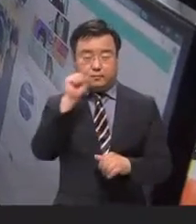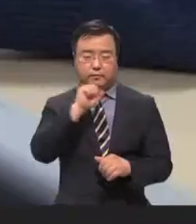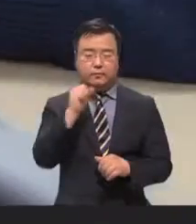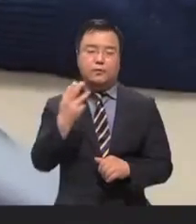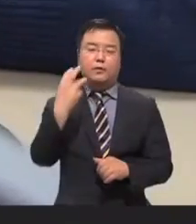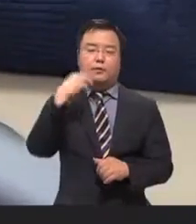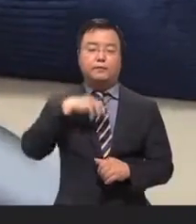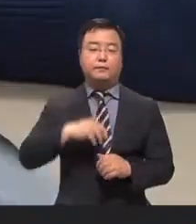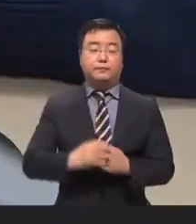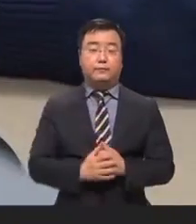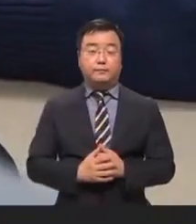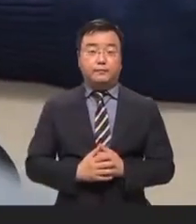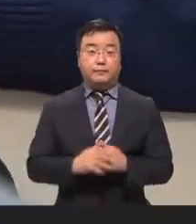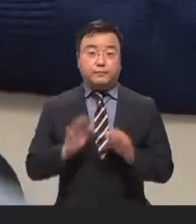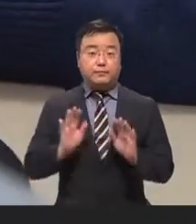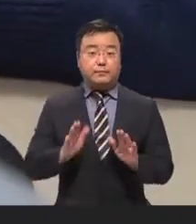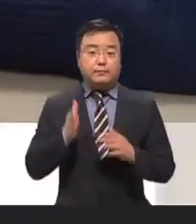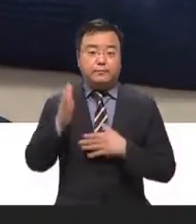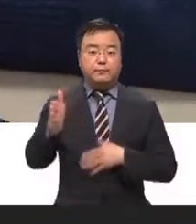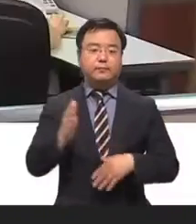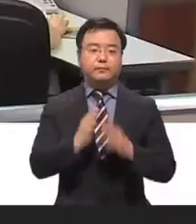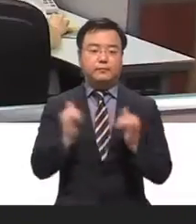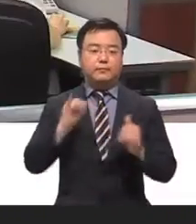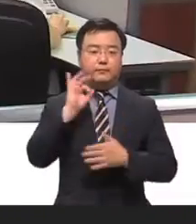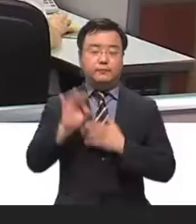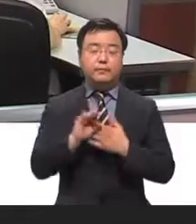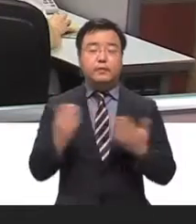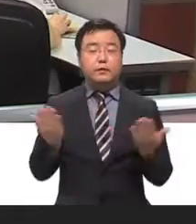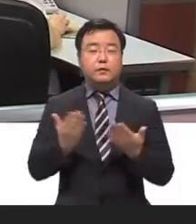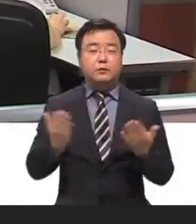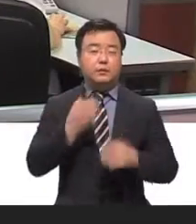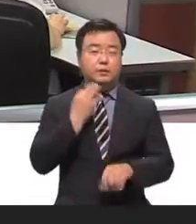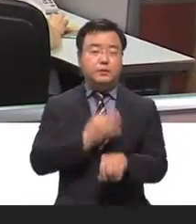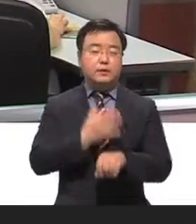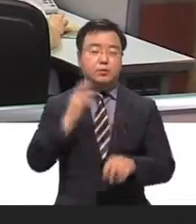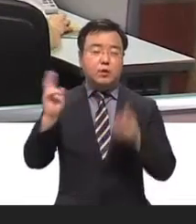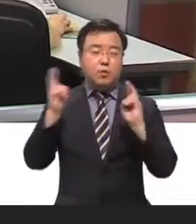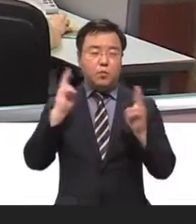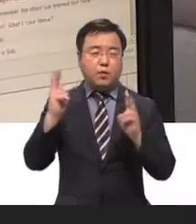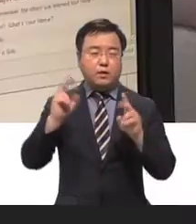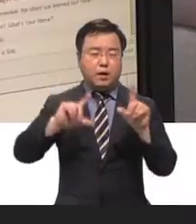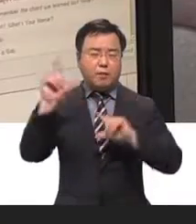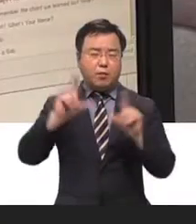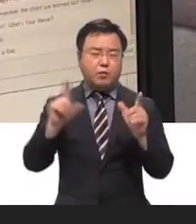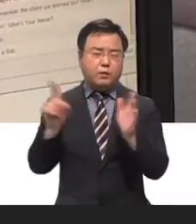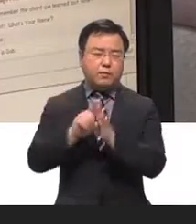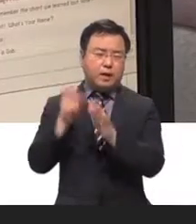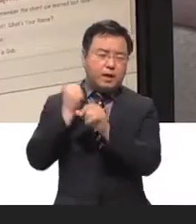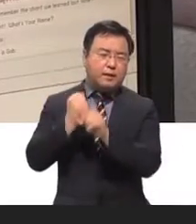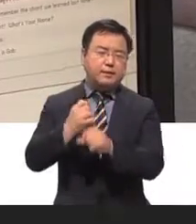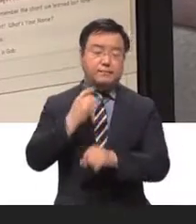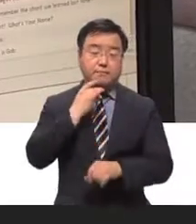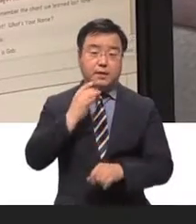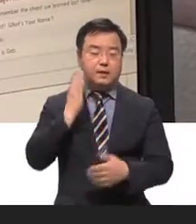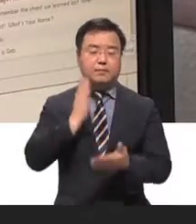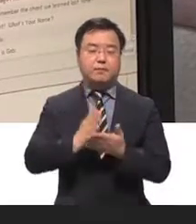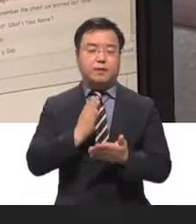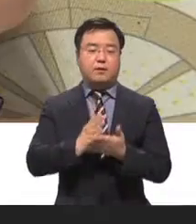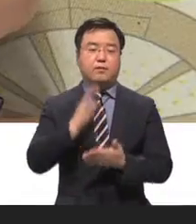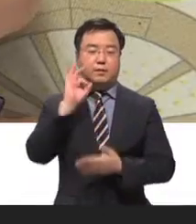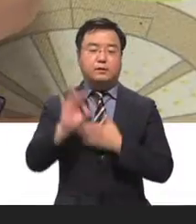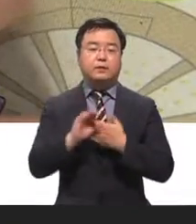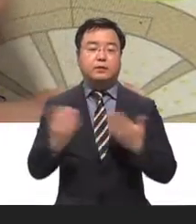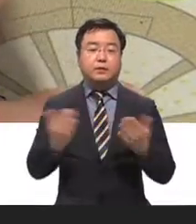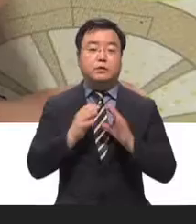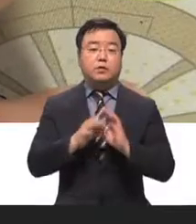입니다 전문가들은 인턴십 의 경우 단순히 기업의 인지도 에 매달리기 보다 인턴 활동을 통해 자신이